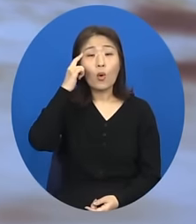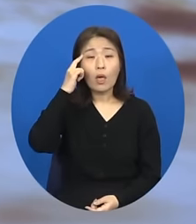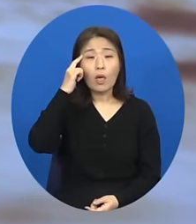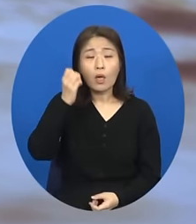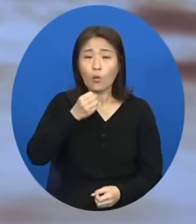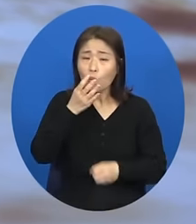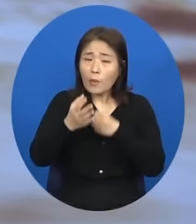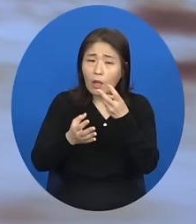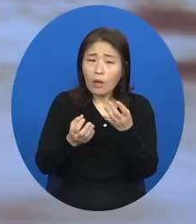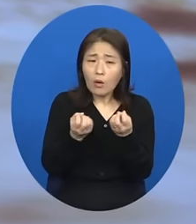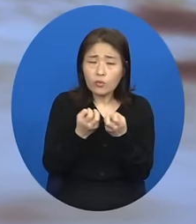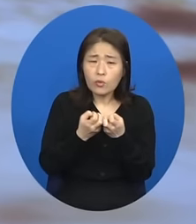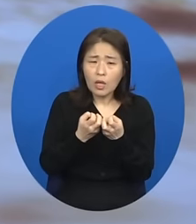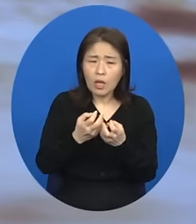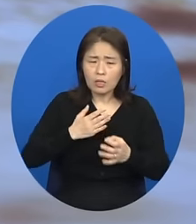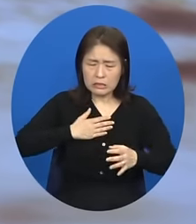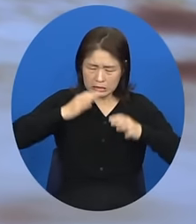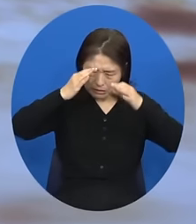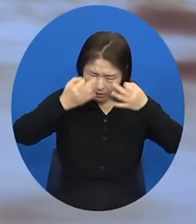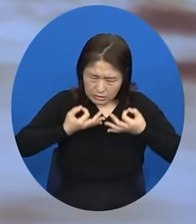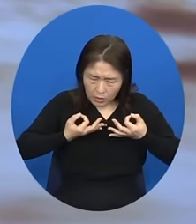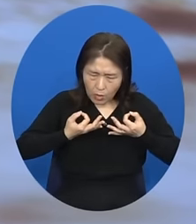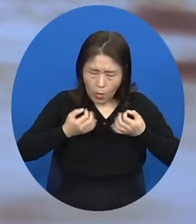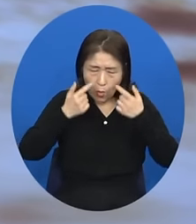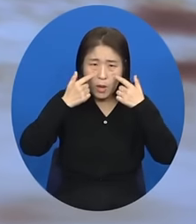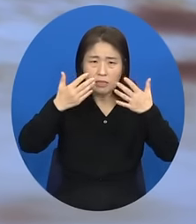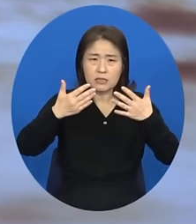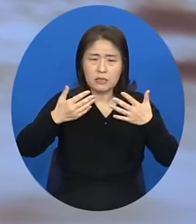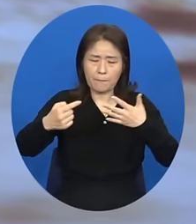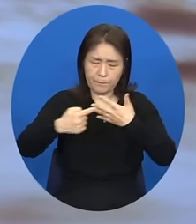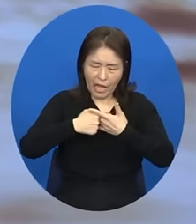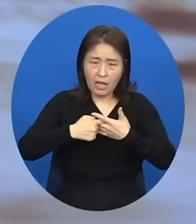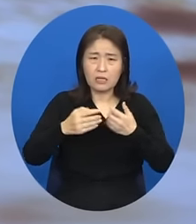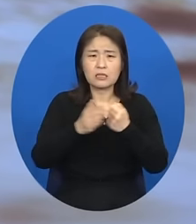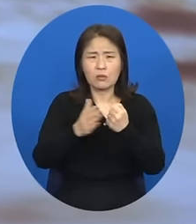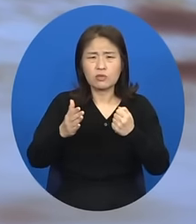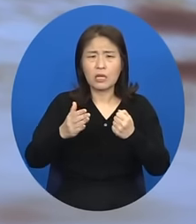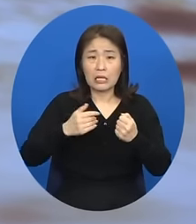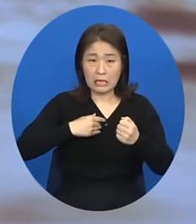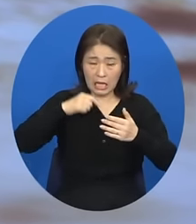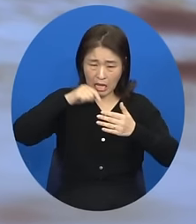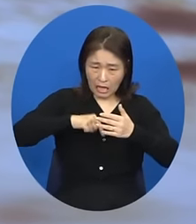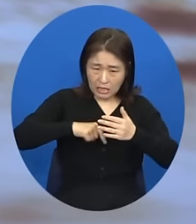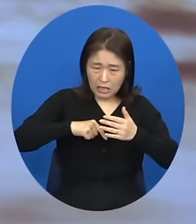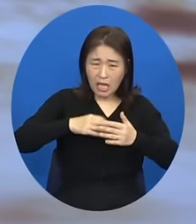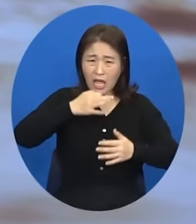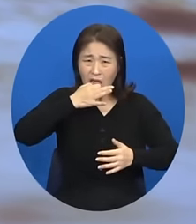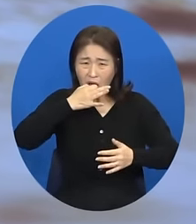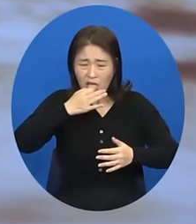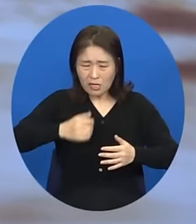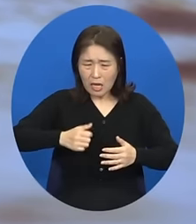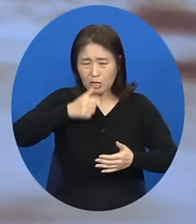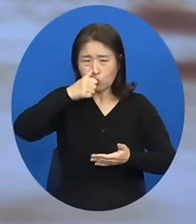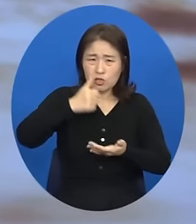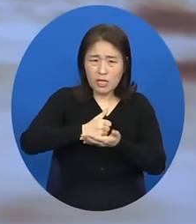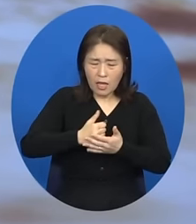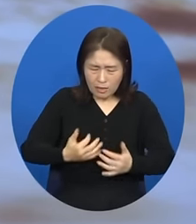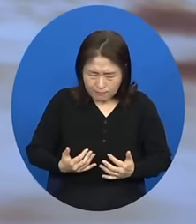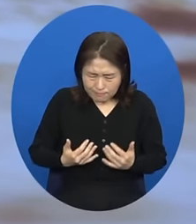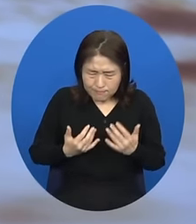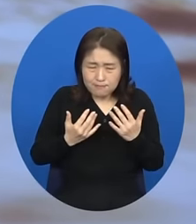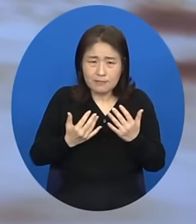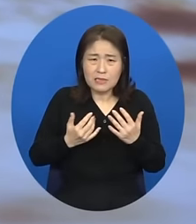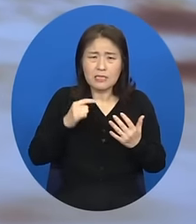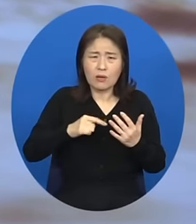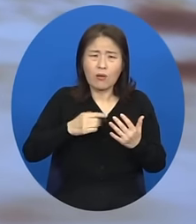때문이에요. 십자가 앞에 서지 않으면 자기 내면에 있는 정욕과 죄가 튀어올라오는 것을 그는